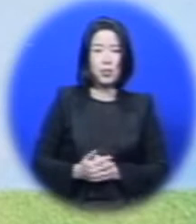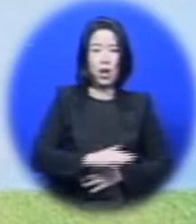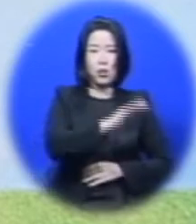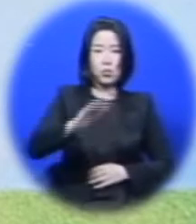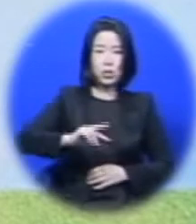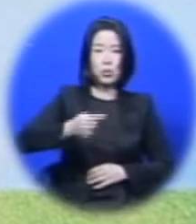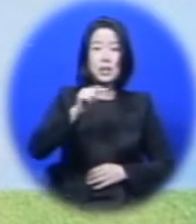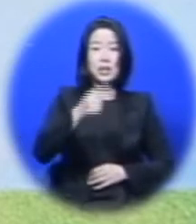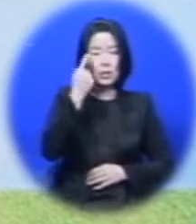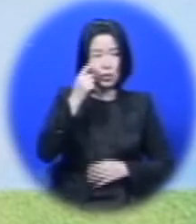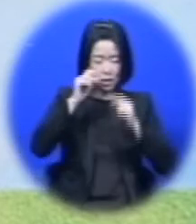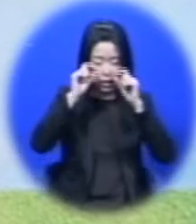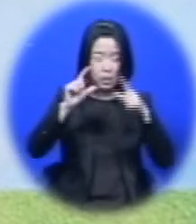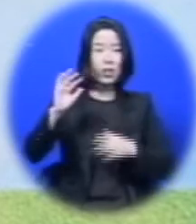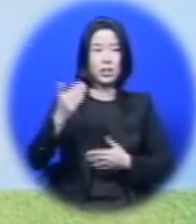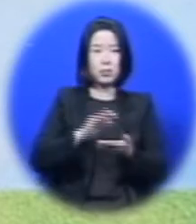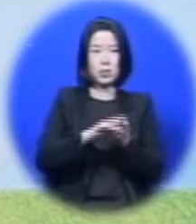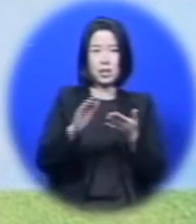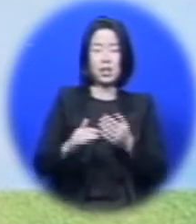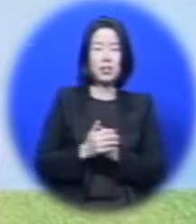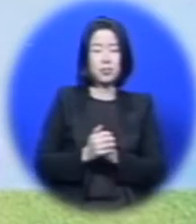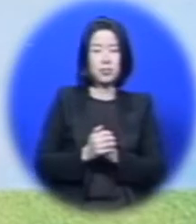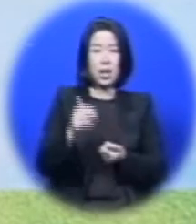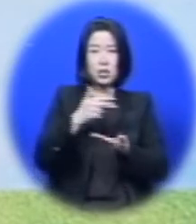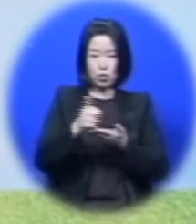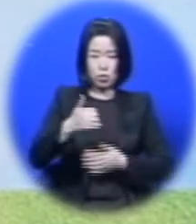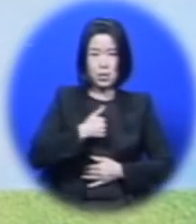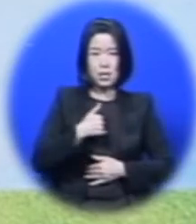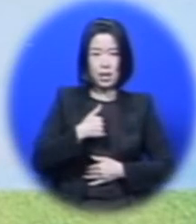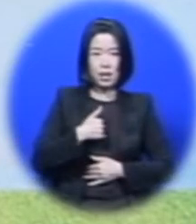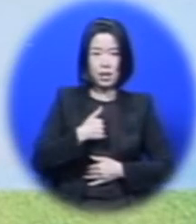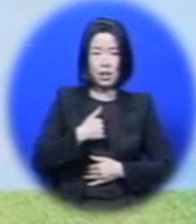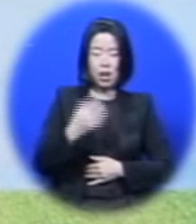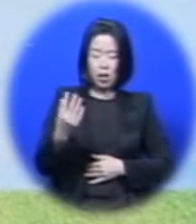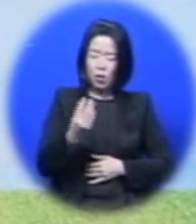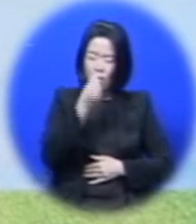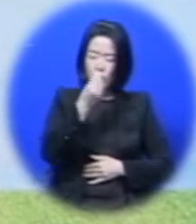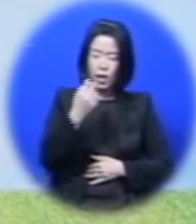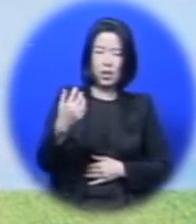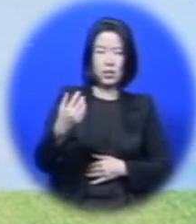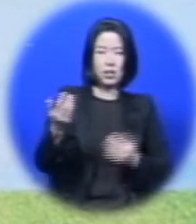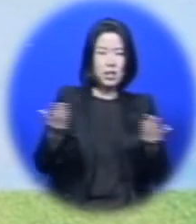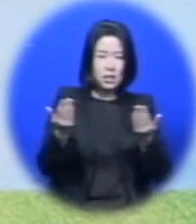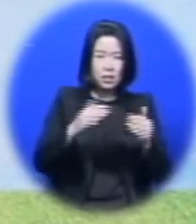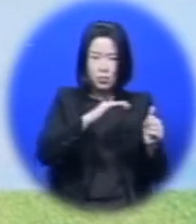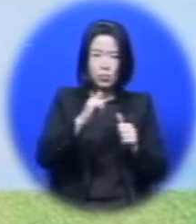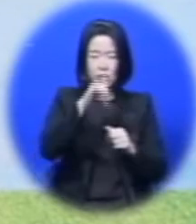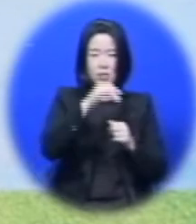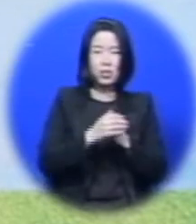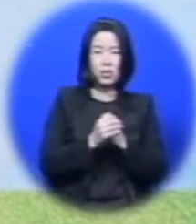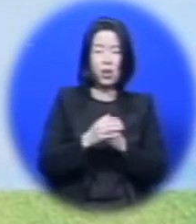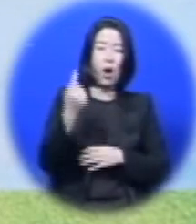우리도 그 눈이 뜨여야 하는 것입니다. 주님은 제게 거룩한 사명을 주셔요.